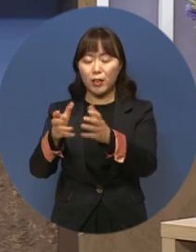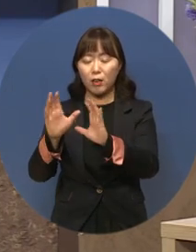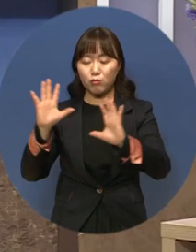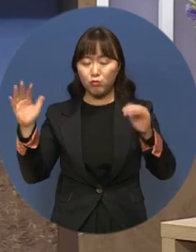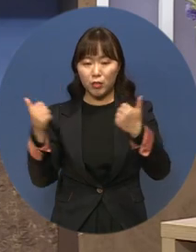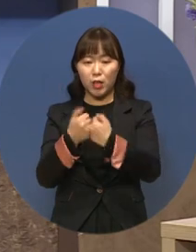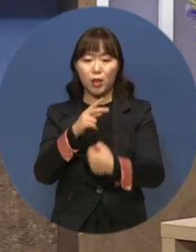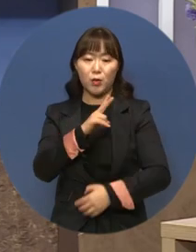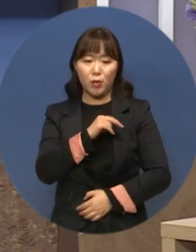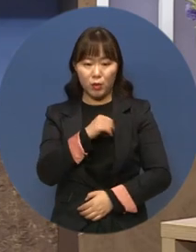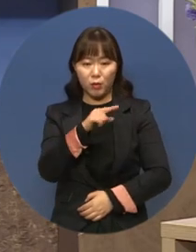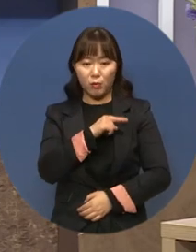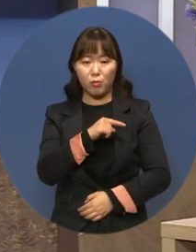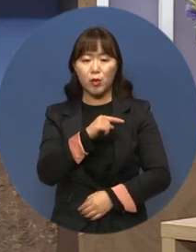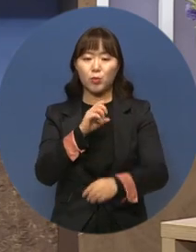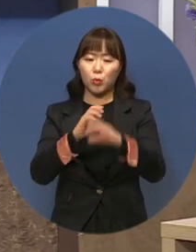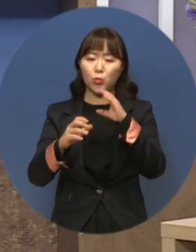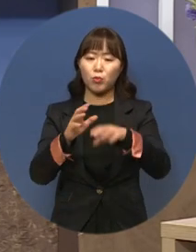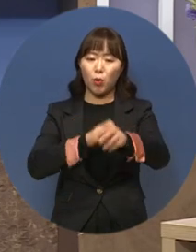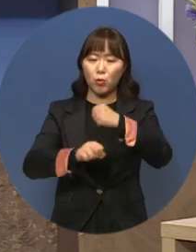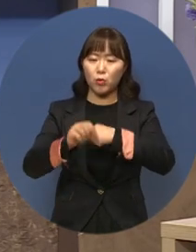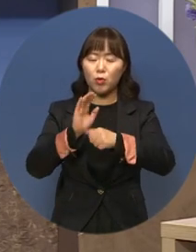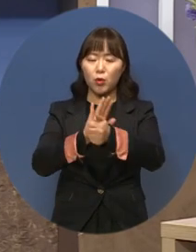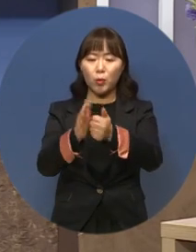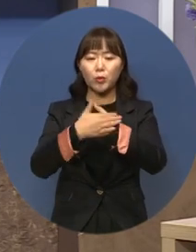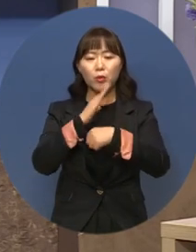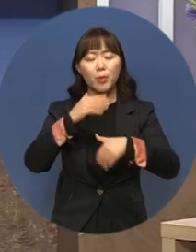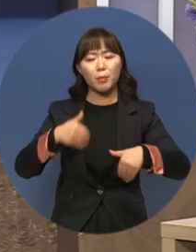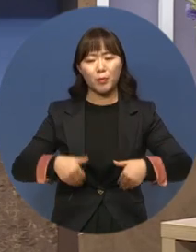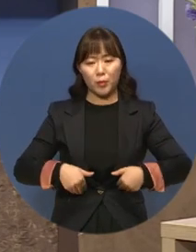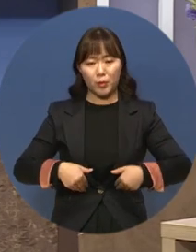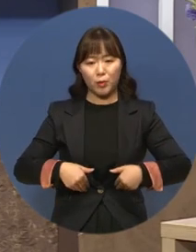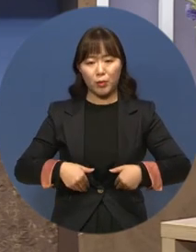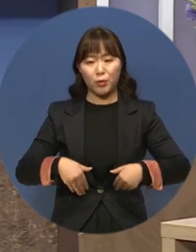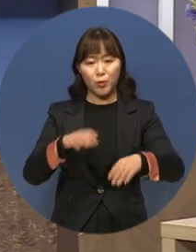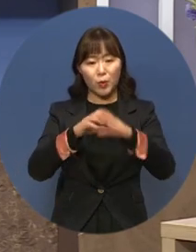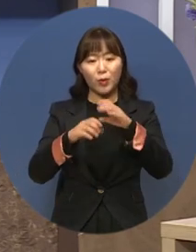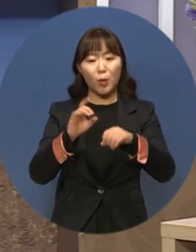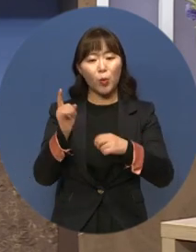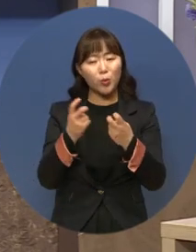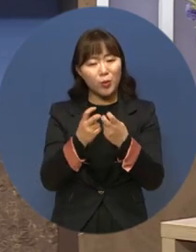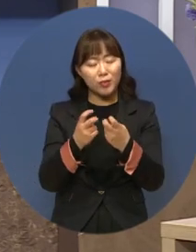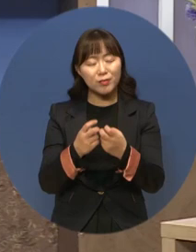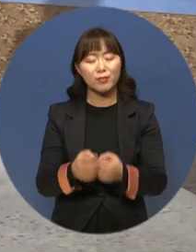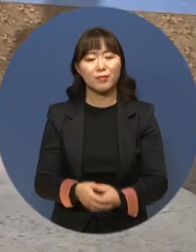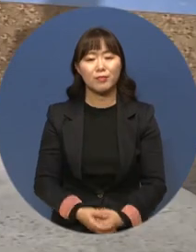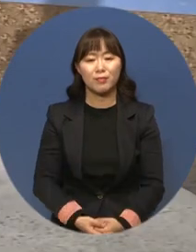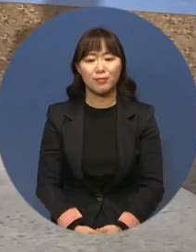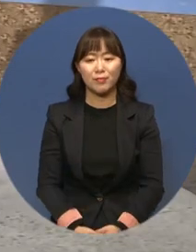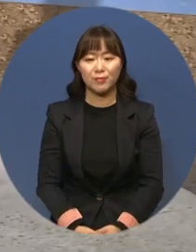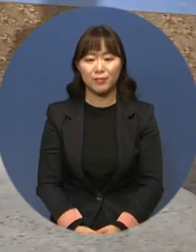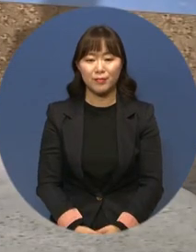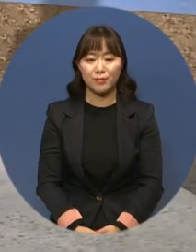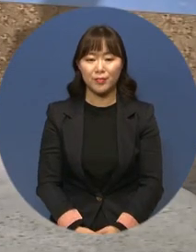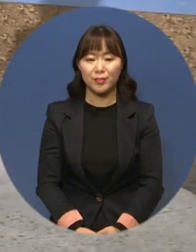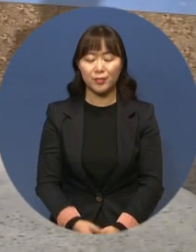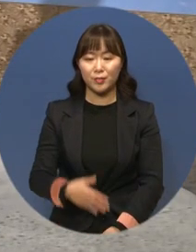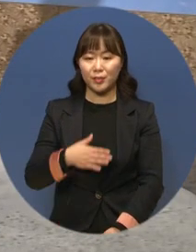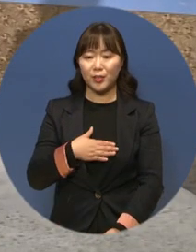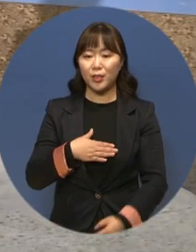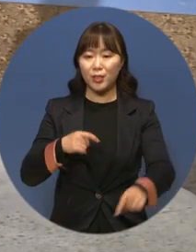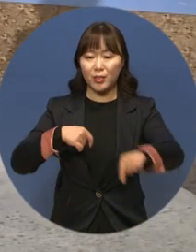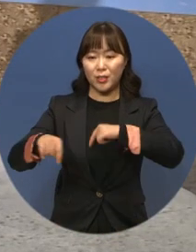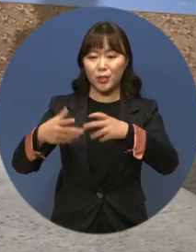국회의원과의 소통과 적극적인 협조도 굉장히 필요할 것 같거든요. 소통은 좀 어떻게 하고 계신가요? 저는